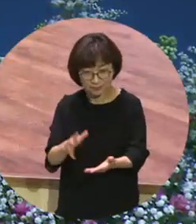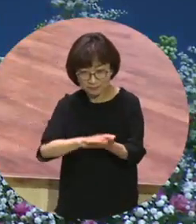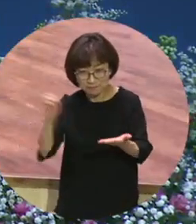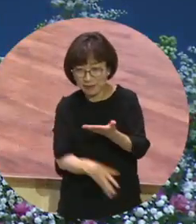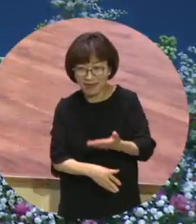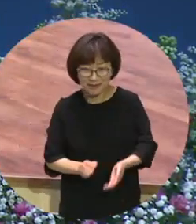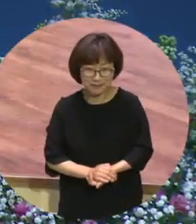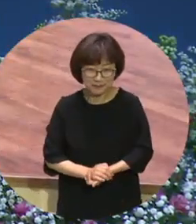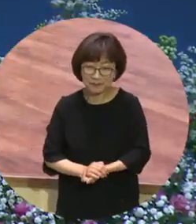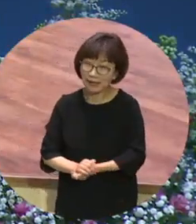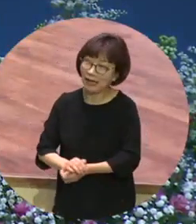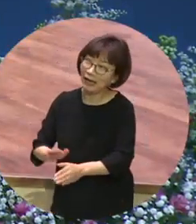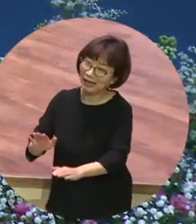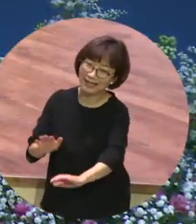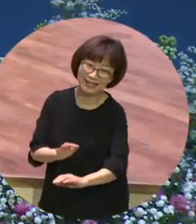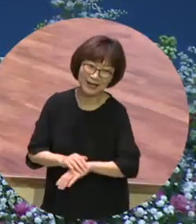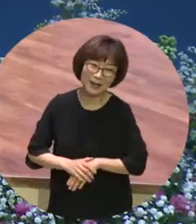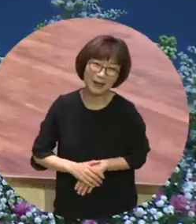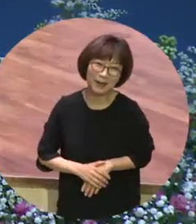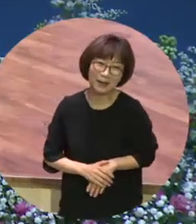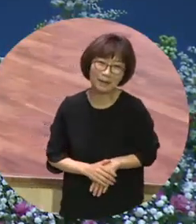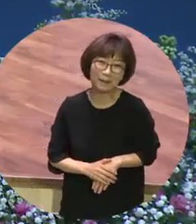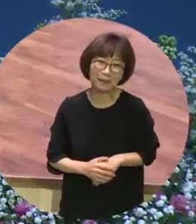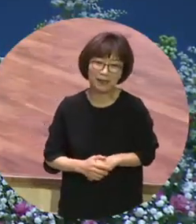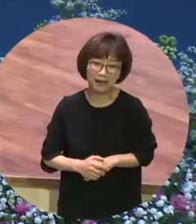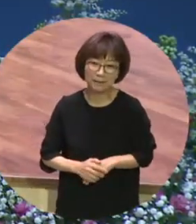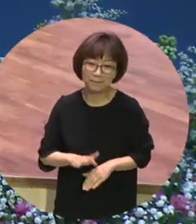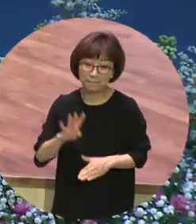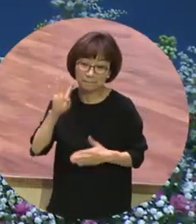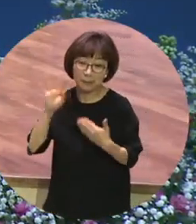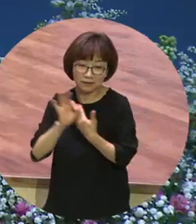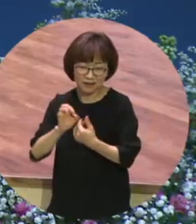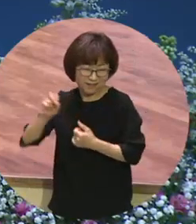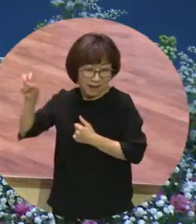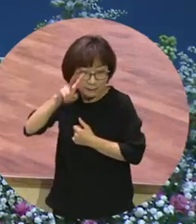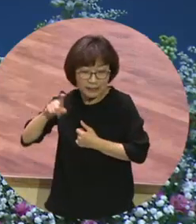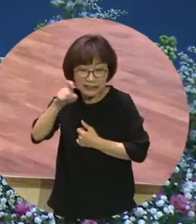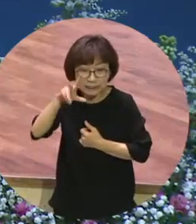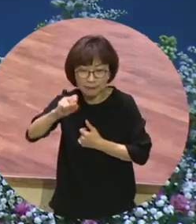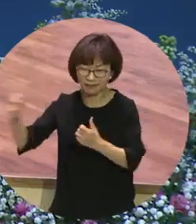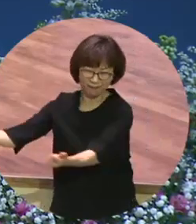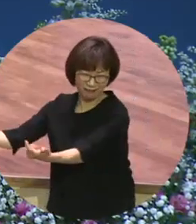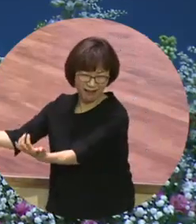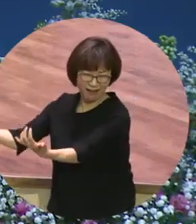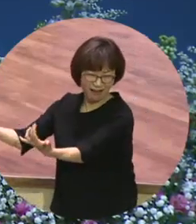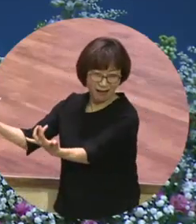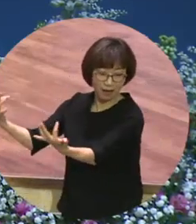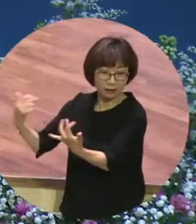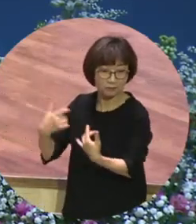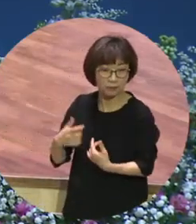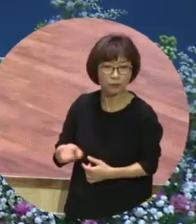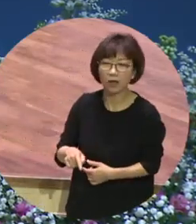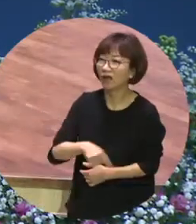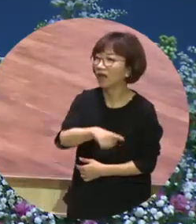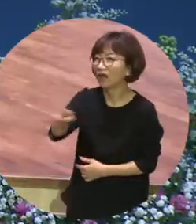그 하나님 앞에서 10만 명 그럼 오늘 당장 보내주면 어떻게 할 건데. 어디 들어가라고.